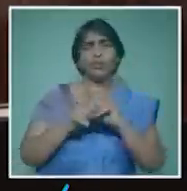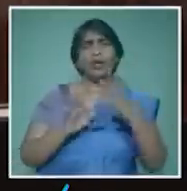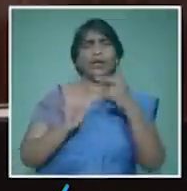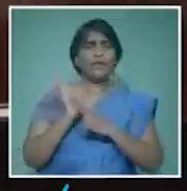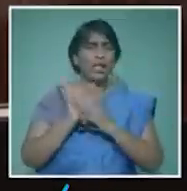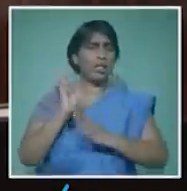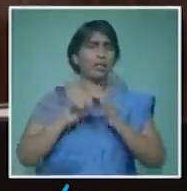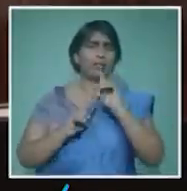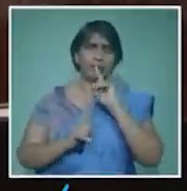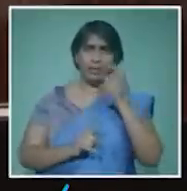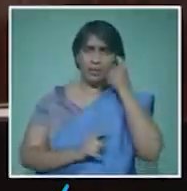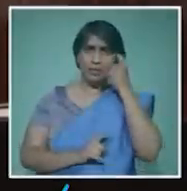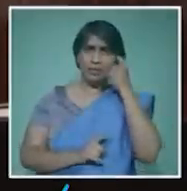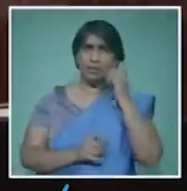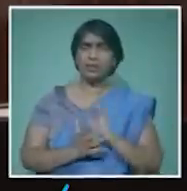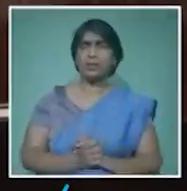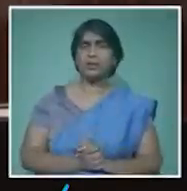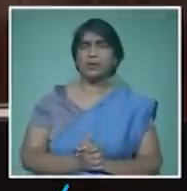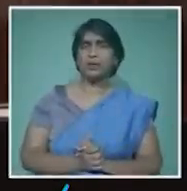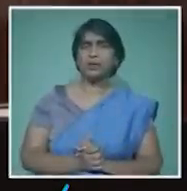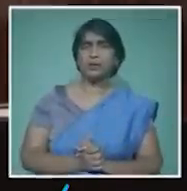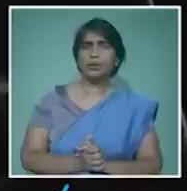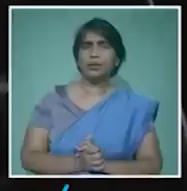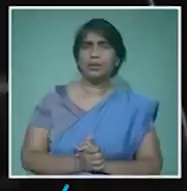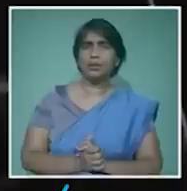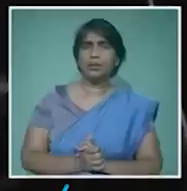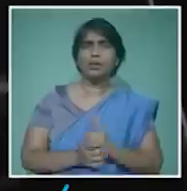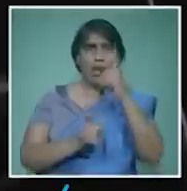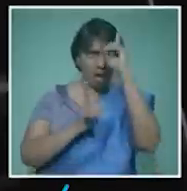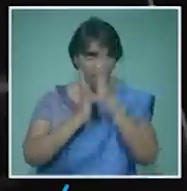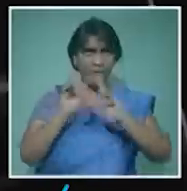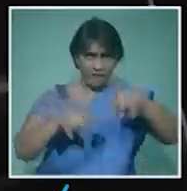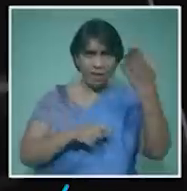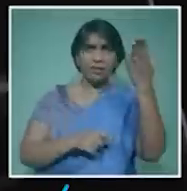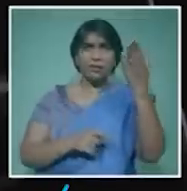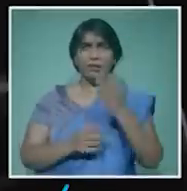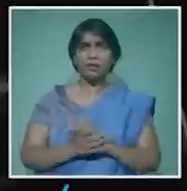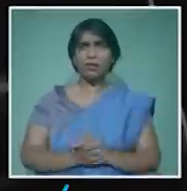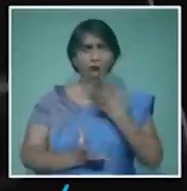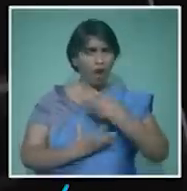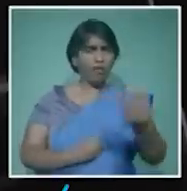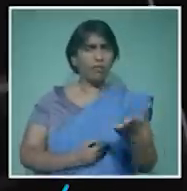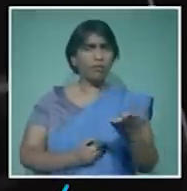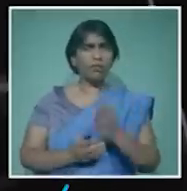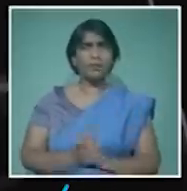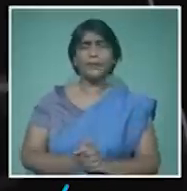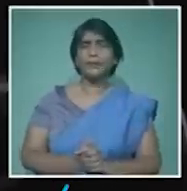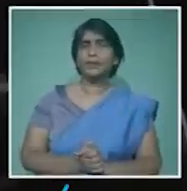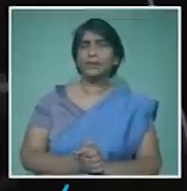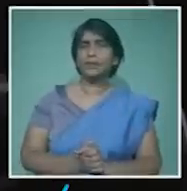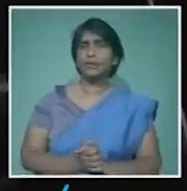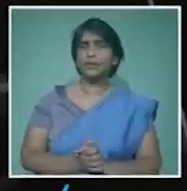විජේදාස ඇමතුමා ඔව් කියන්න ඔබතුමා කිය. ඔබතුමාත් අනාගමිකයෙක්ද? නෑ ඔබතුමාට පේනවාද එහෙම? මම මේ කියනකොට ගරු